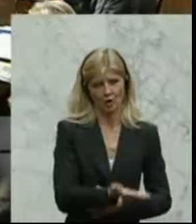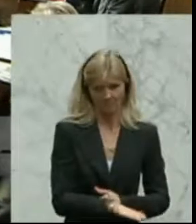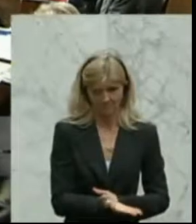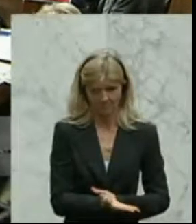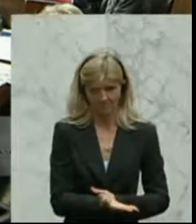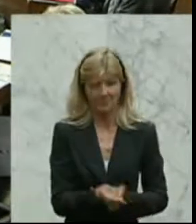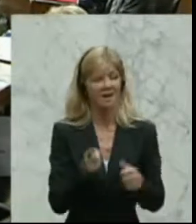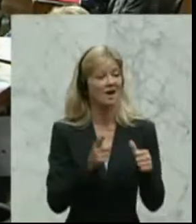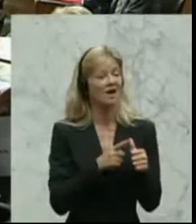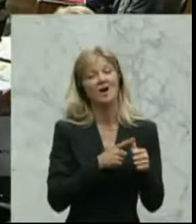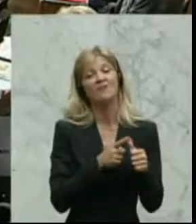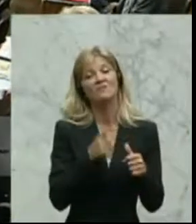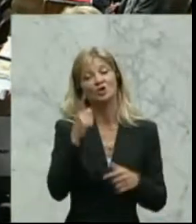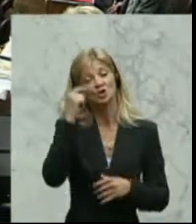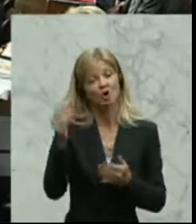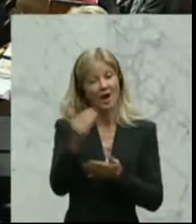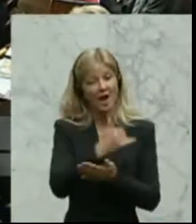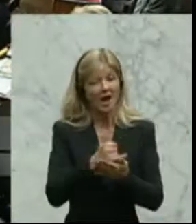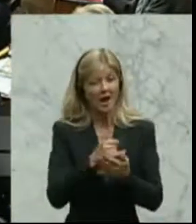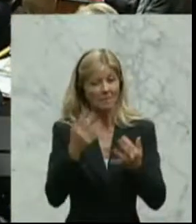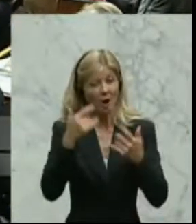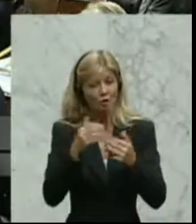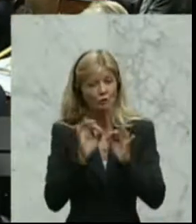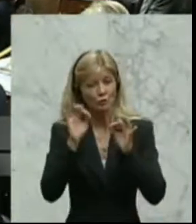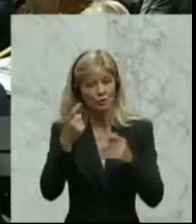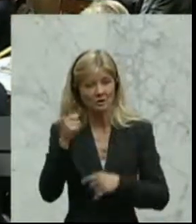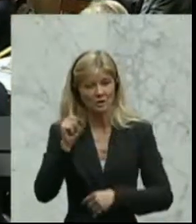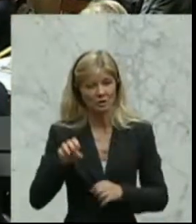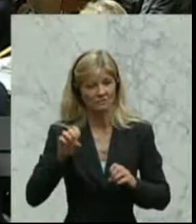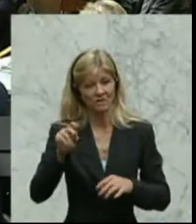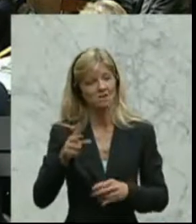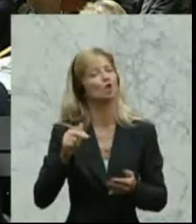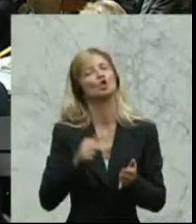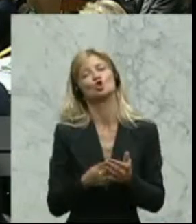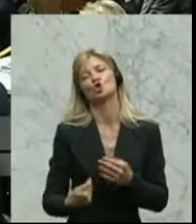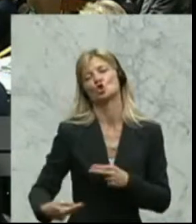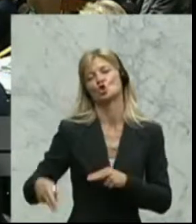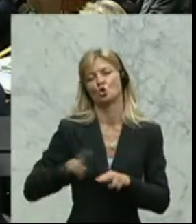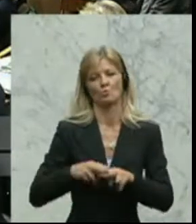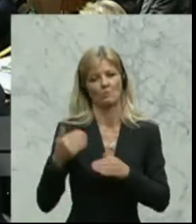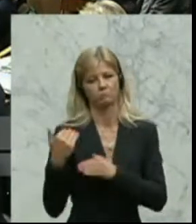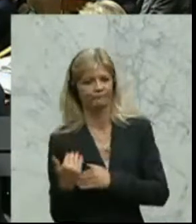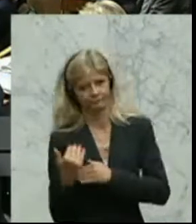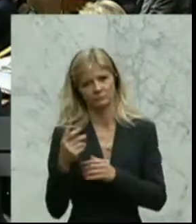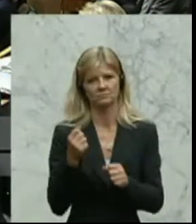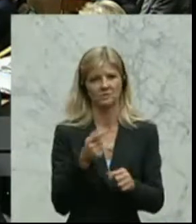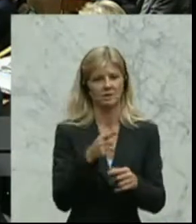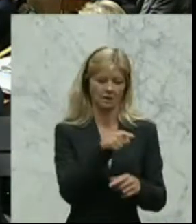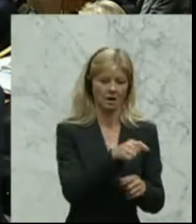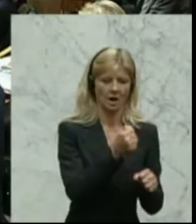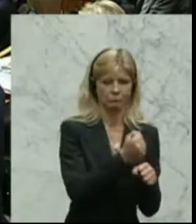2014 hochrechnet, dann sind noch stärkere Belastungen des Faktors Arbeit in Sicht. Steuererhöhungen von nicht